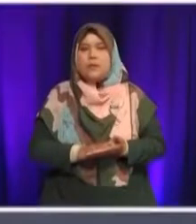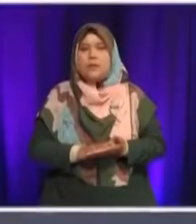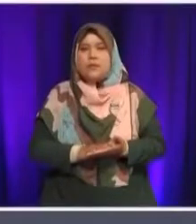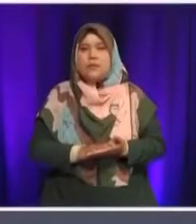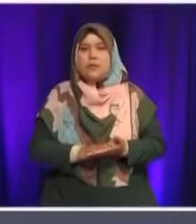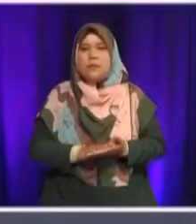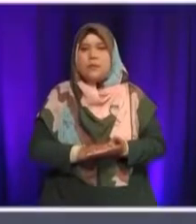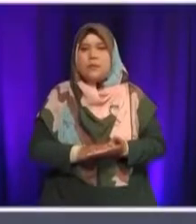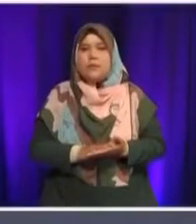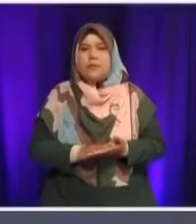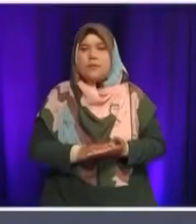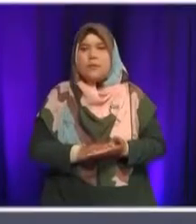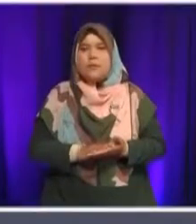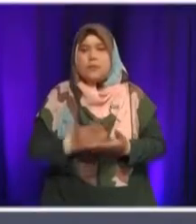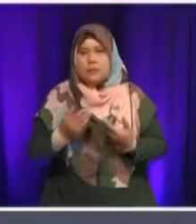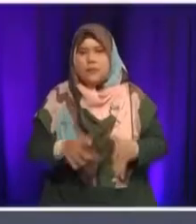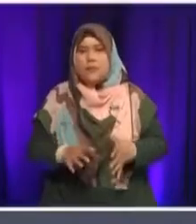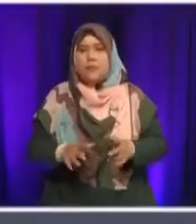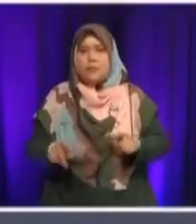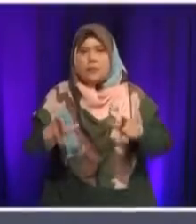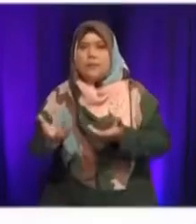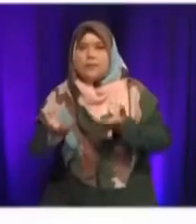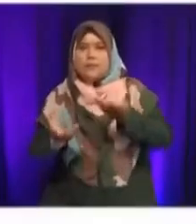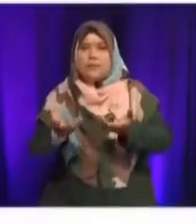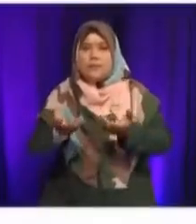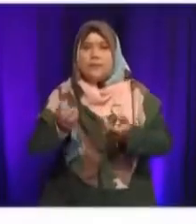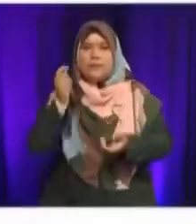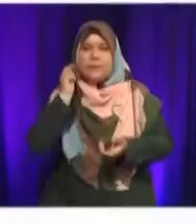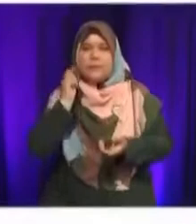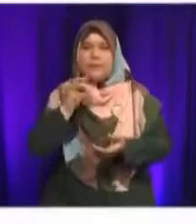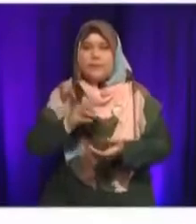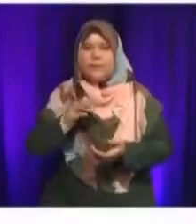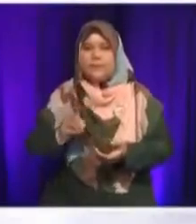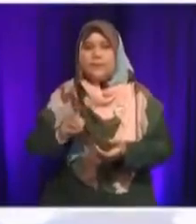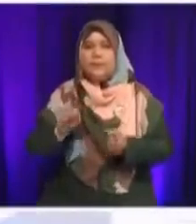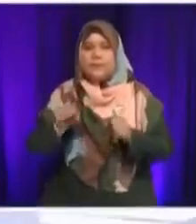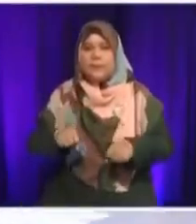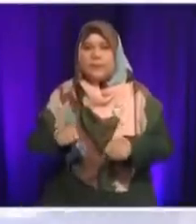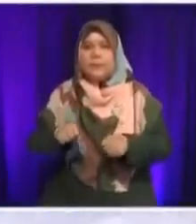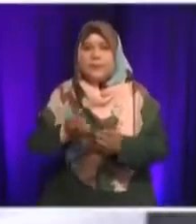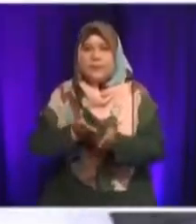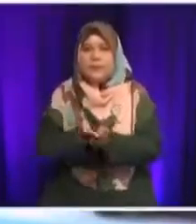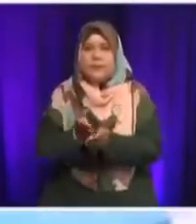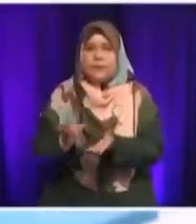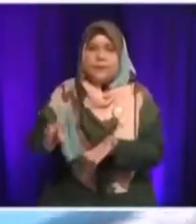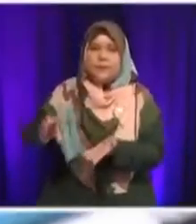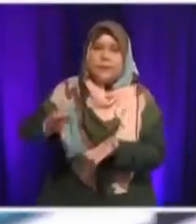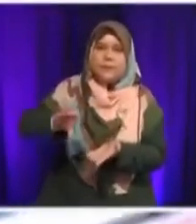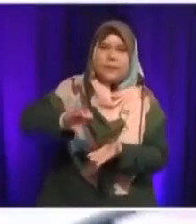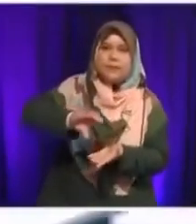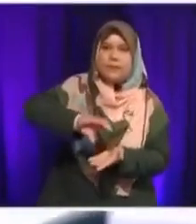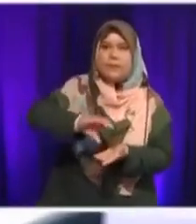setelah kita letakkan di atas kepala Mama murid-murid bolehlah terus menuangkan terus ke